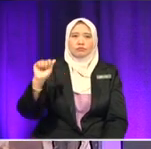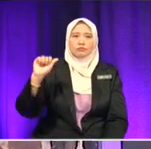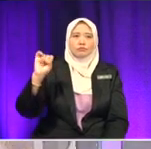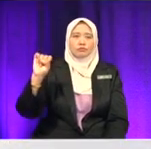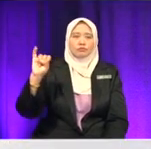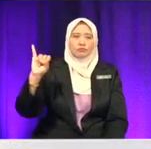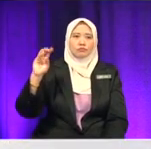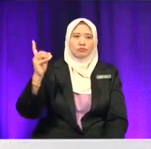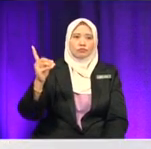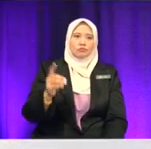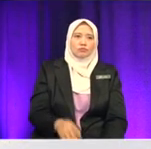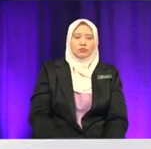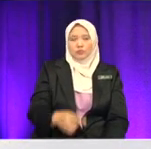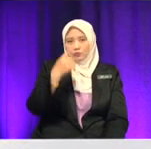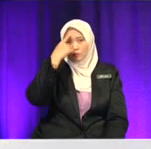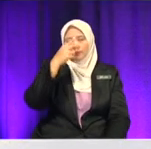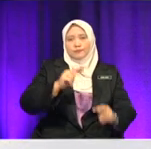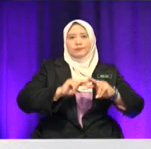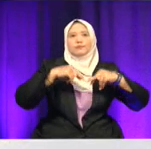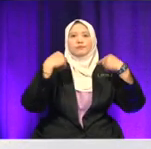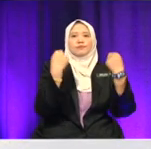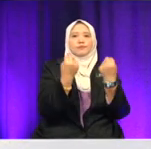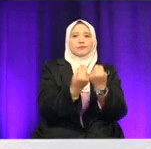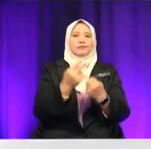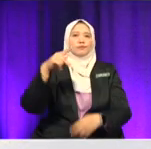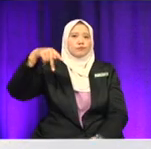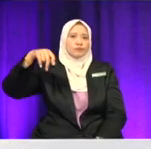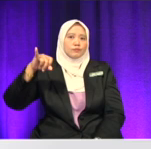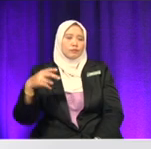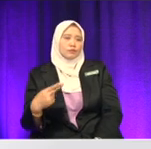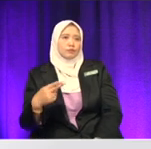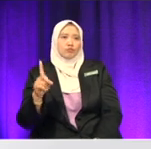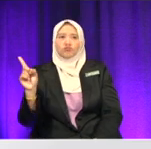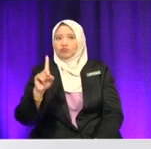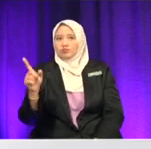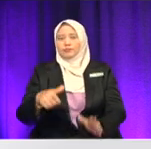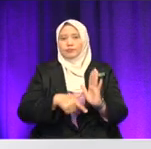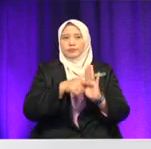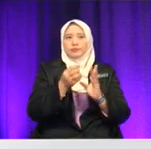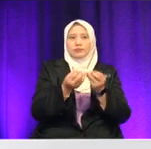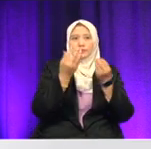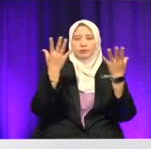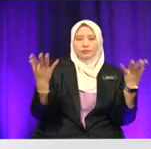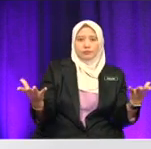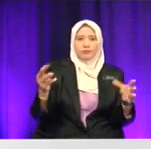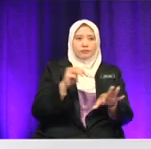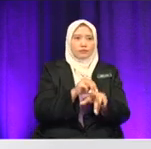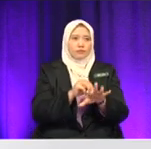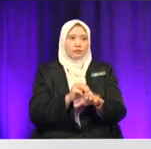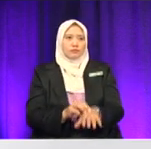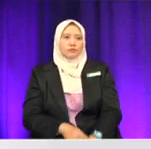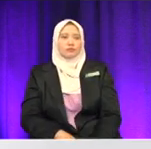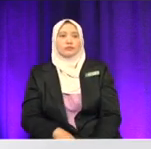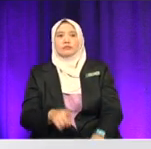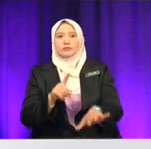cikgu. Okey, Haziq. Dipersilakan Haziq. Yang manakah lebih banyak pertumbuhan mikroorganisma? Nah, pertumbuhan mikroorganisma banyak di